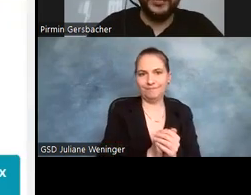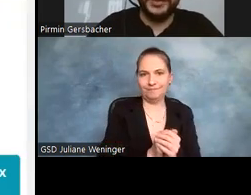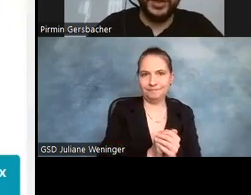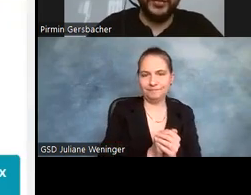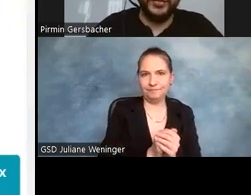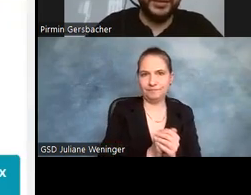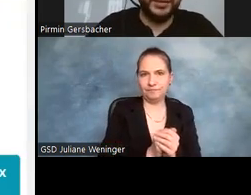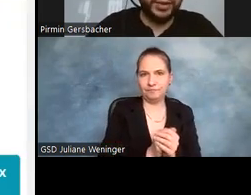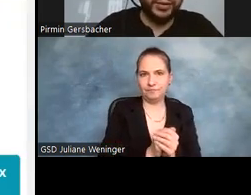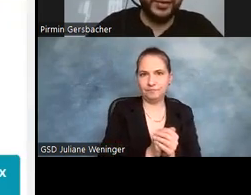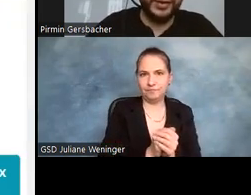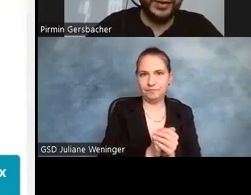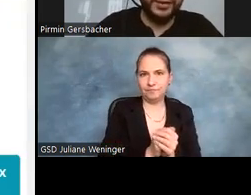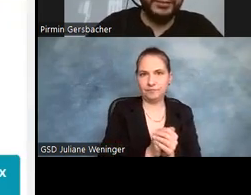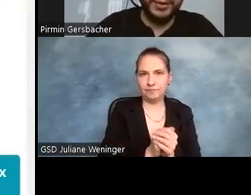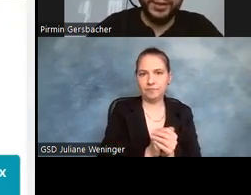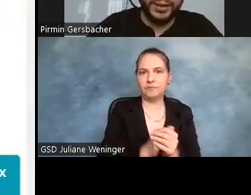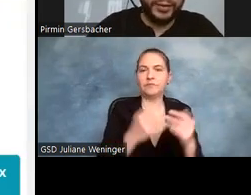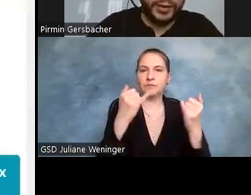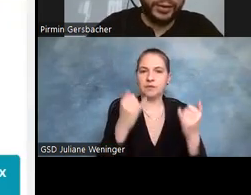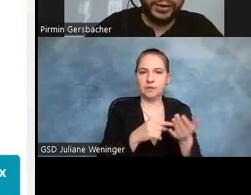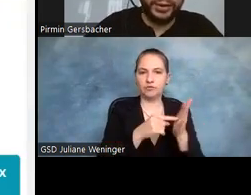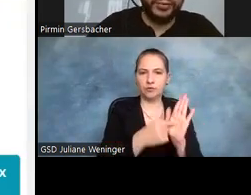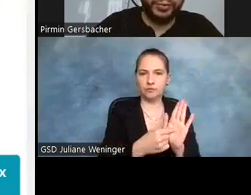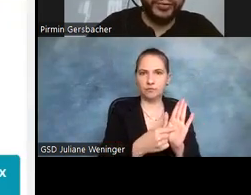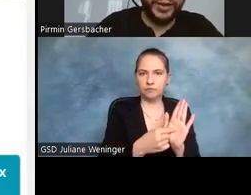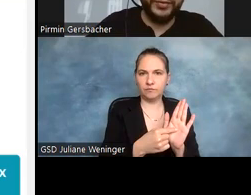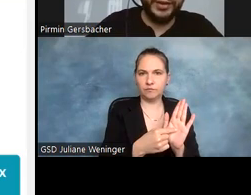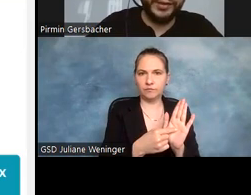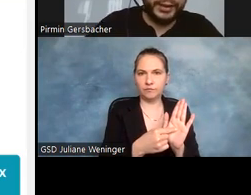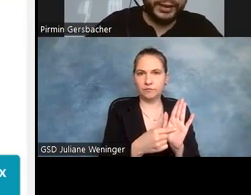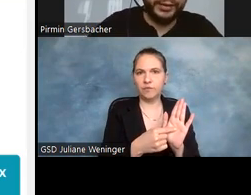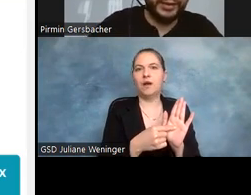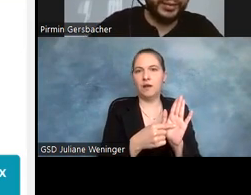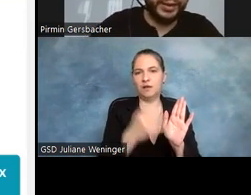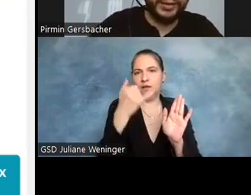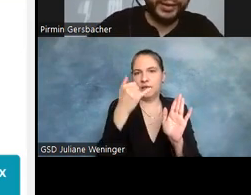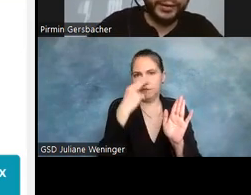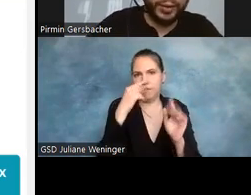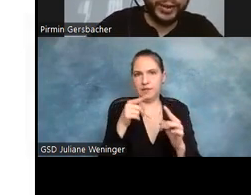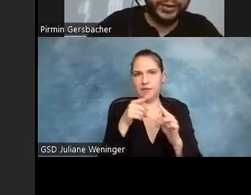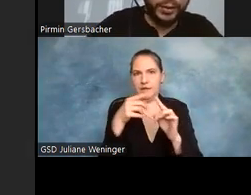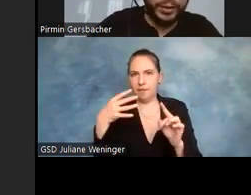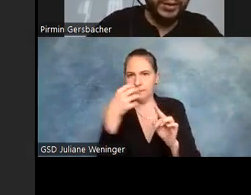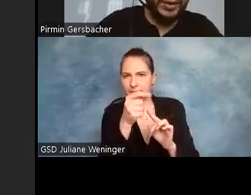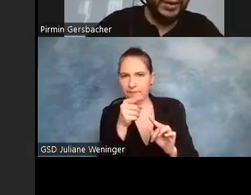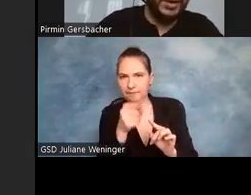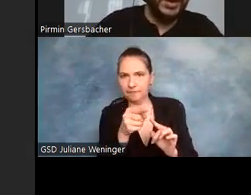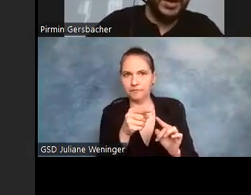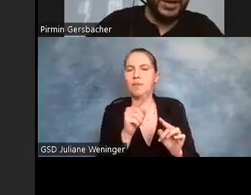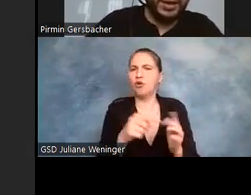Dann können wir es laufen lassen, schauen uns das an. Ich weiß auch direkt schon, wo ein Fehler auf der Seite ist, aber ich zeige es nochmal.